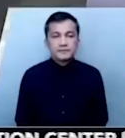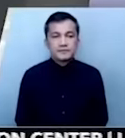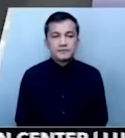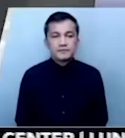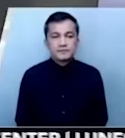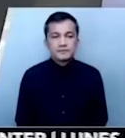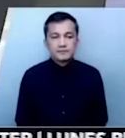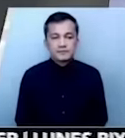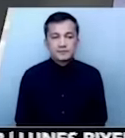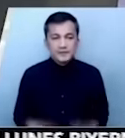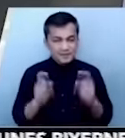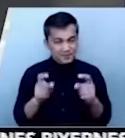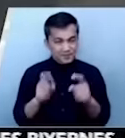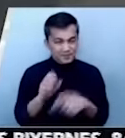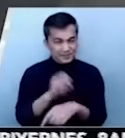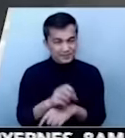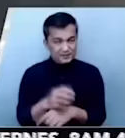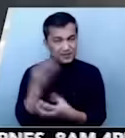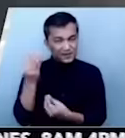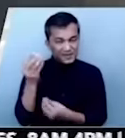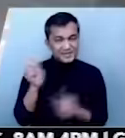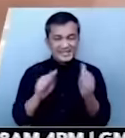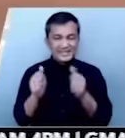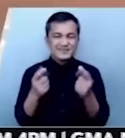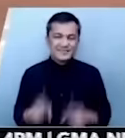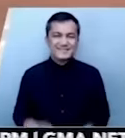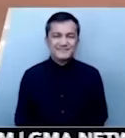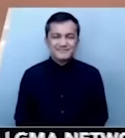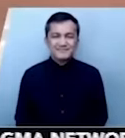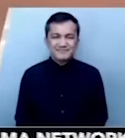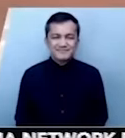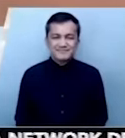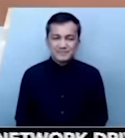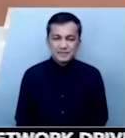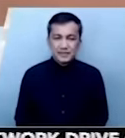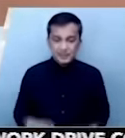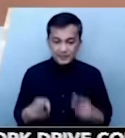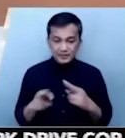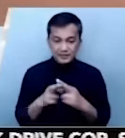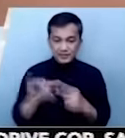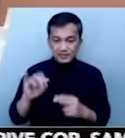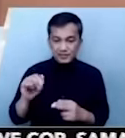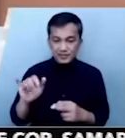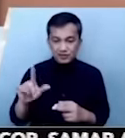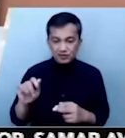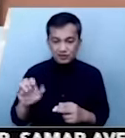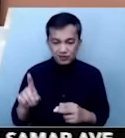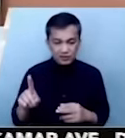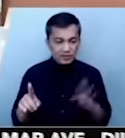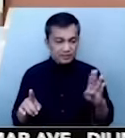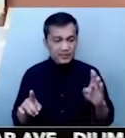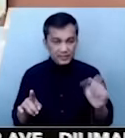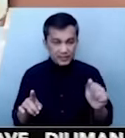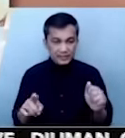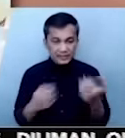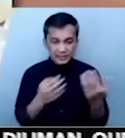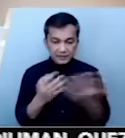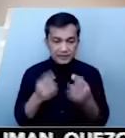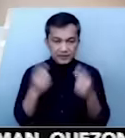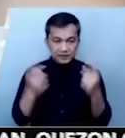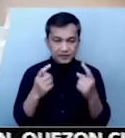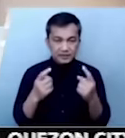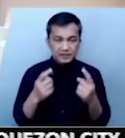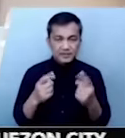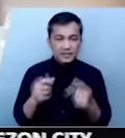Mabilis na chikahan tayo para updated sa showbiz happenings. Reunited sina John Lloyd Cruz at Bea Alonso sa birthday celebration ni Sparkle